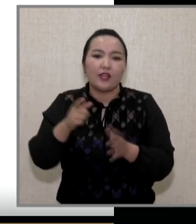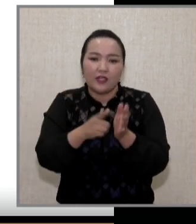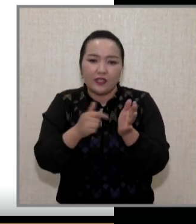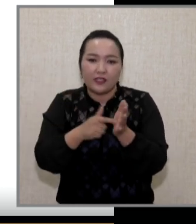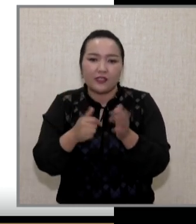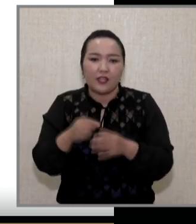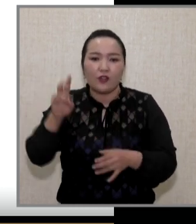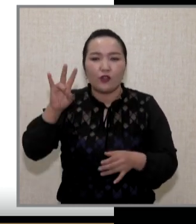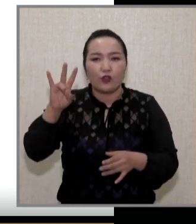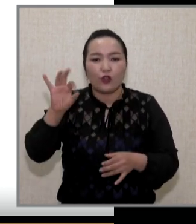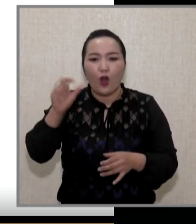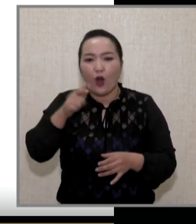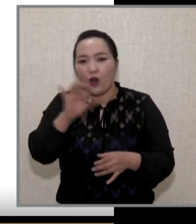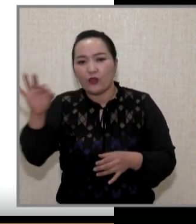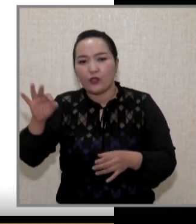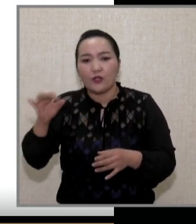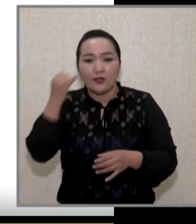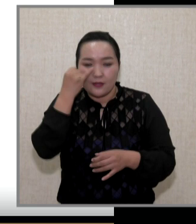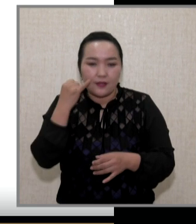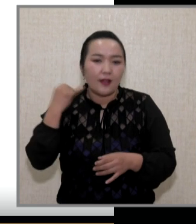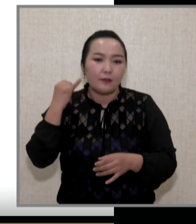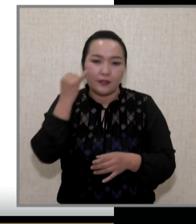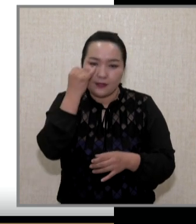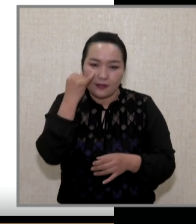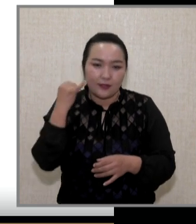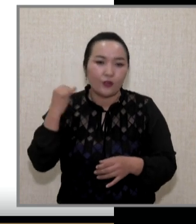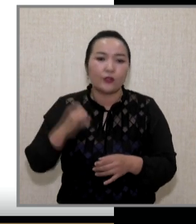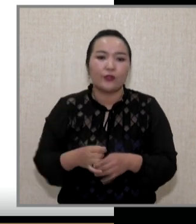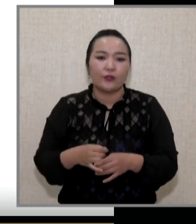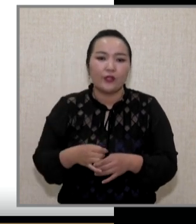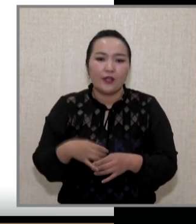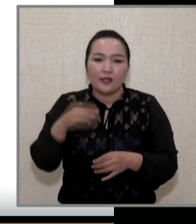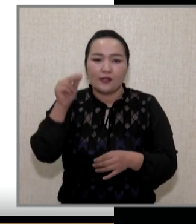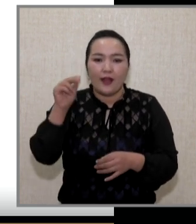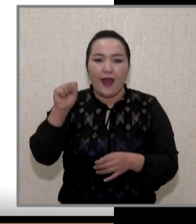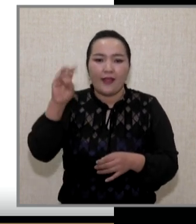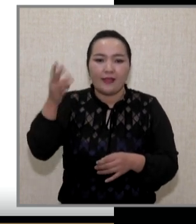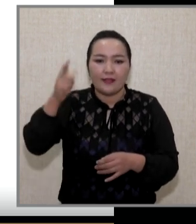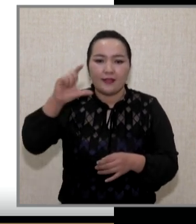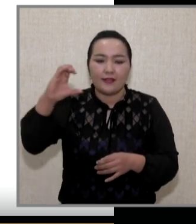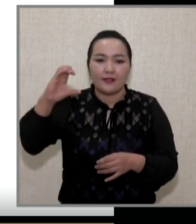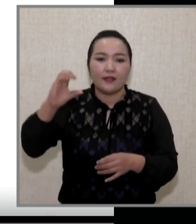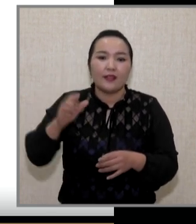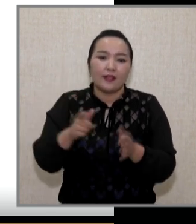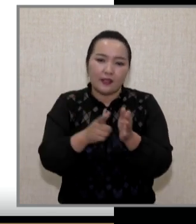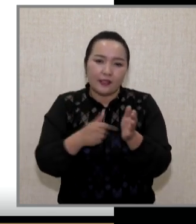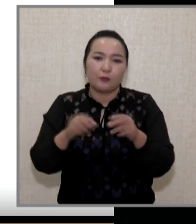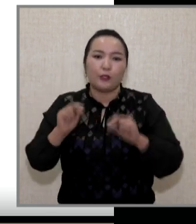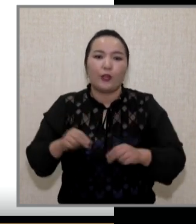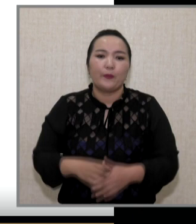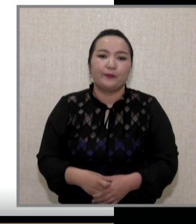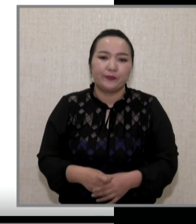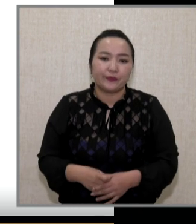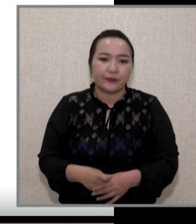дээр нь нарийн навч ногоонуудыг хэрэглэх хэрэгтэй. За жимс бол мэдээж манайхан өвлийн үйлрэл, чацарган, анс, нэрсийг их хэмжээтэйгээр